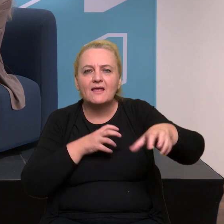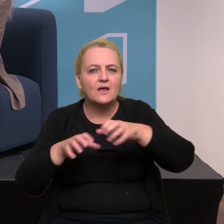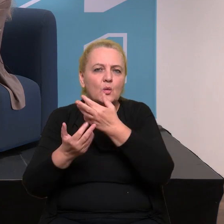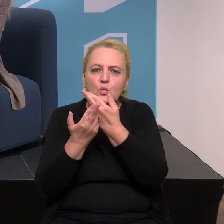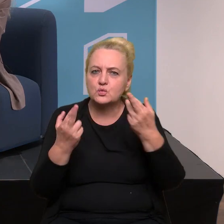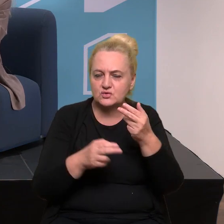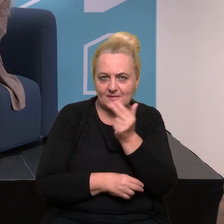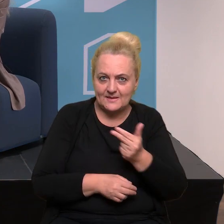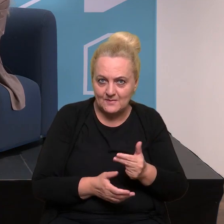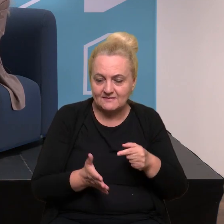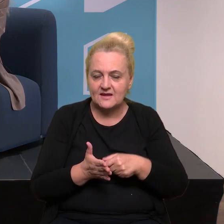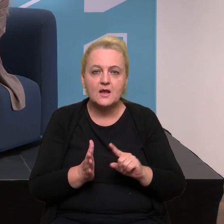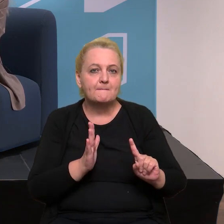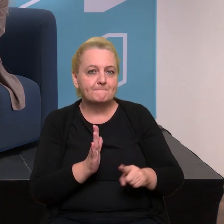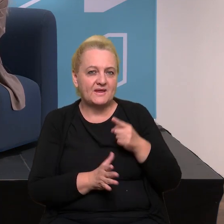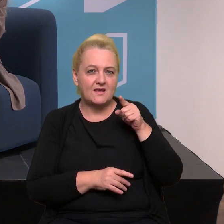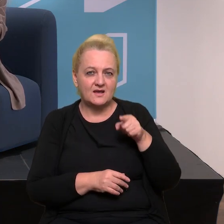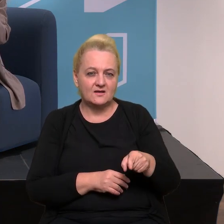tematy. Pierwotnie